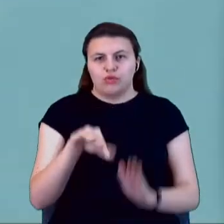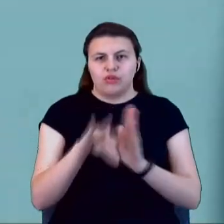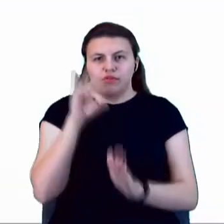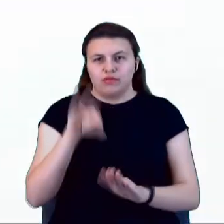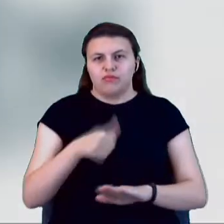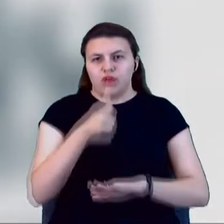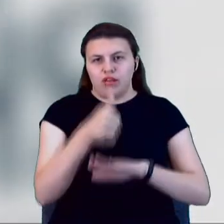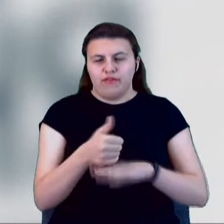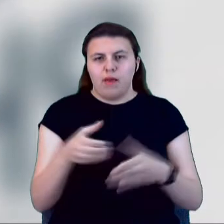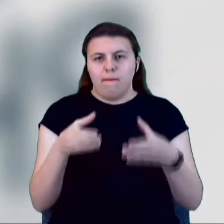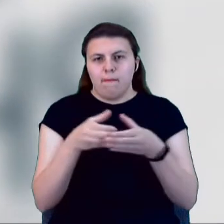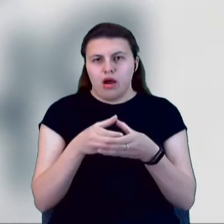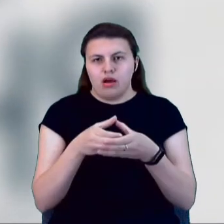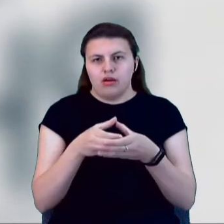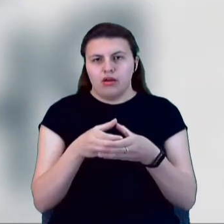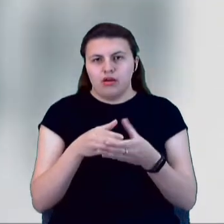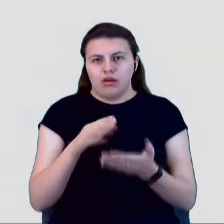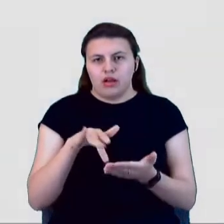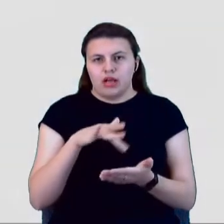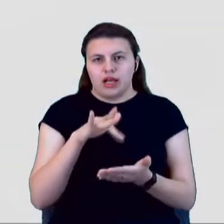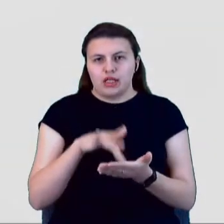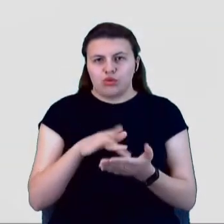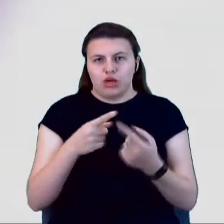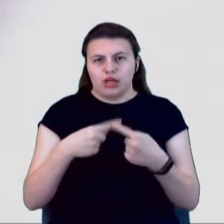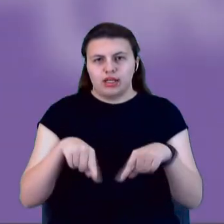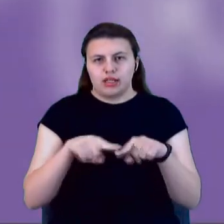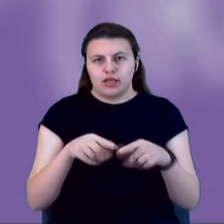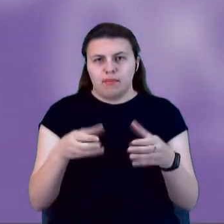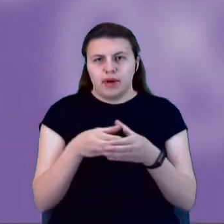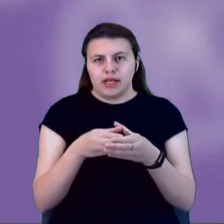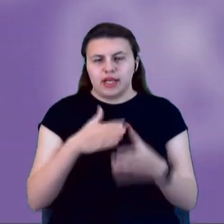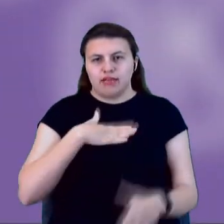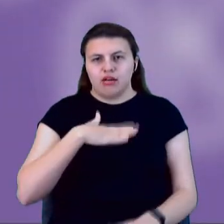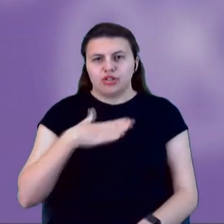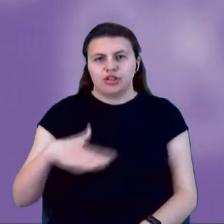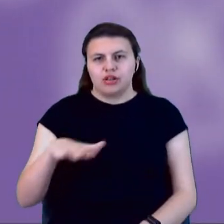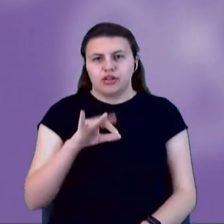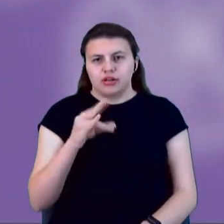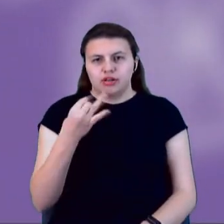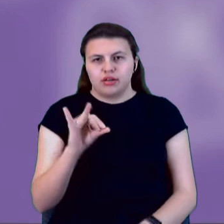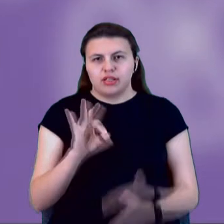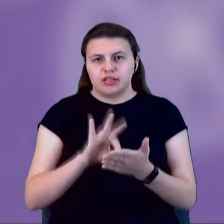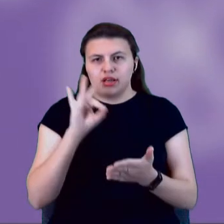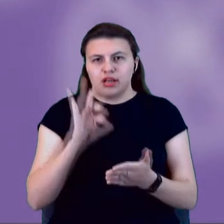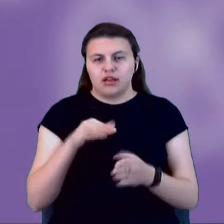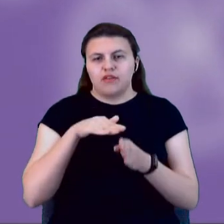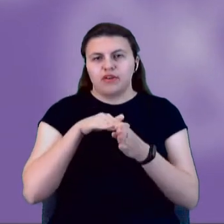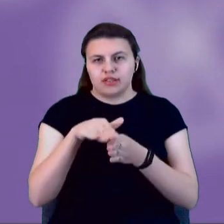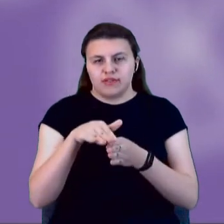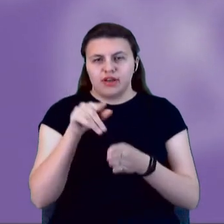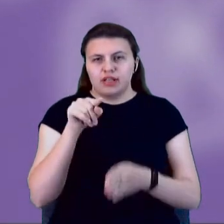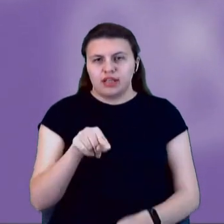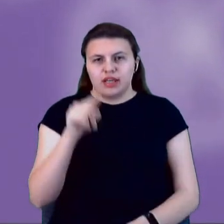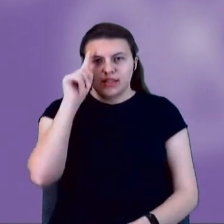партії, городской організації партії «Наш край» з целью реалізувати ті